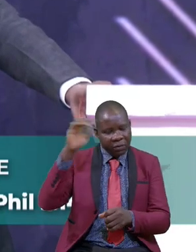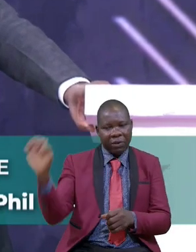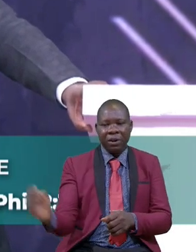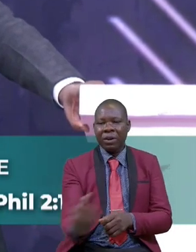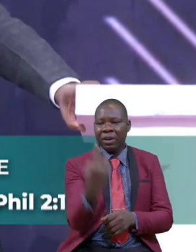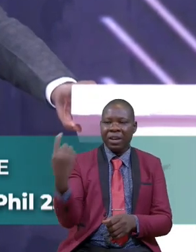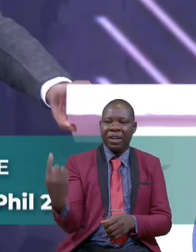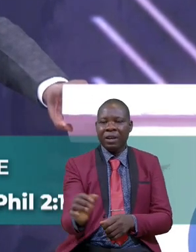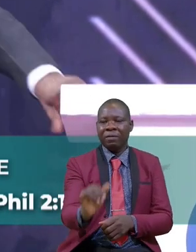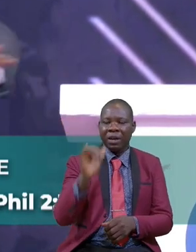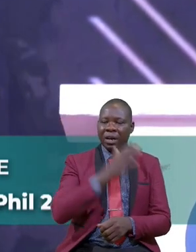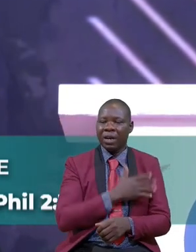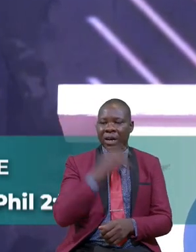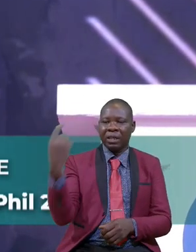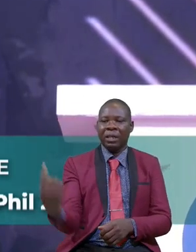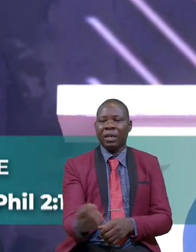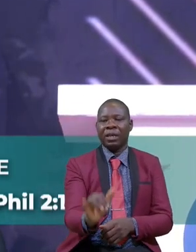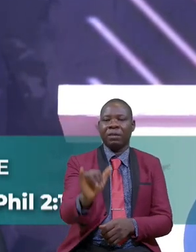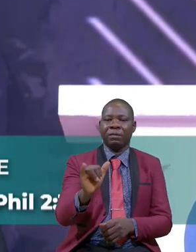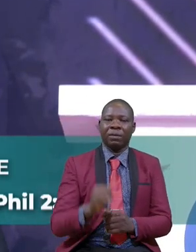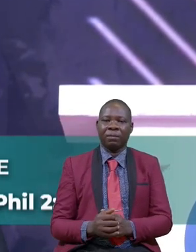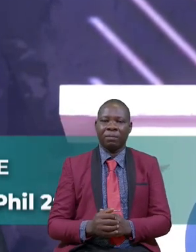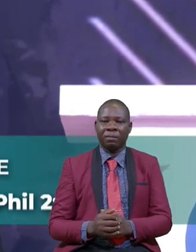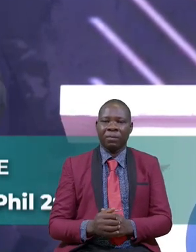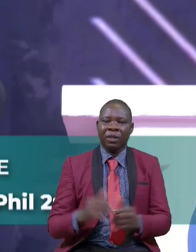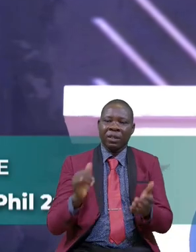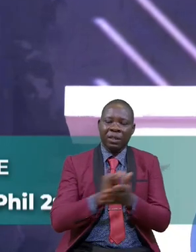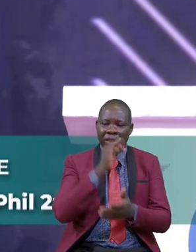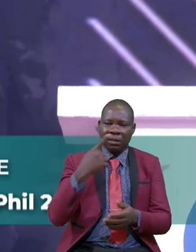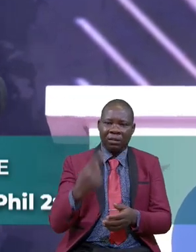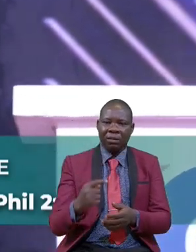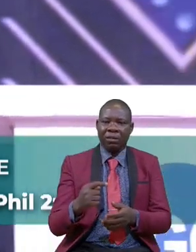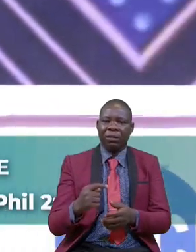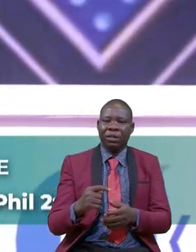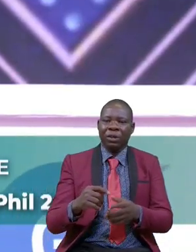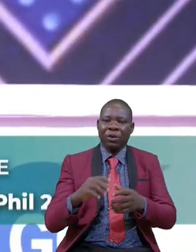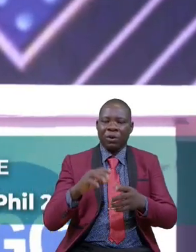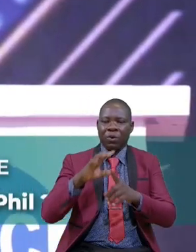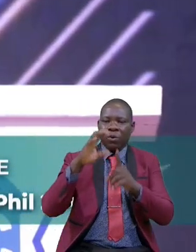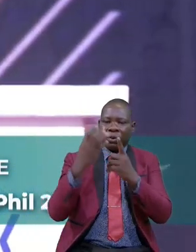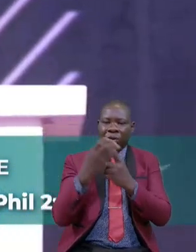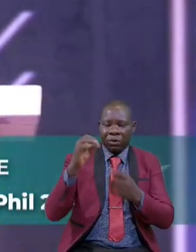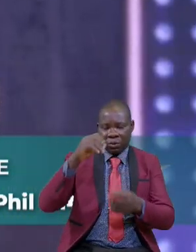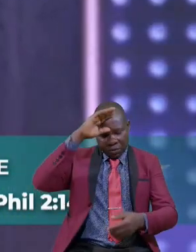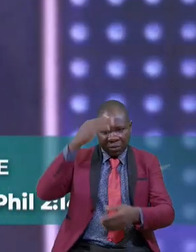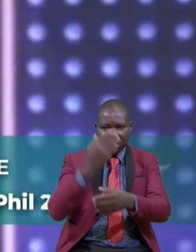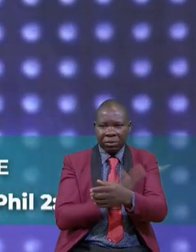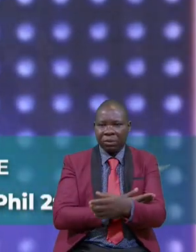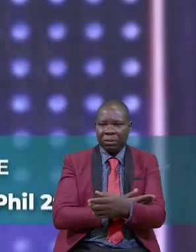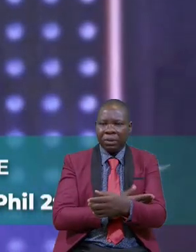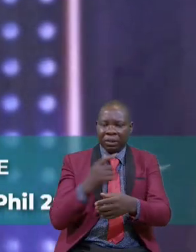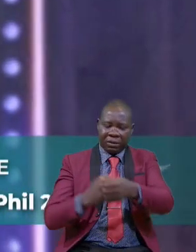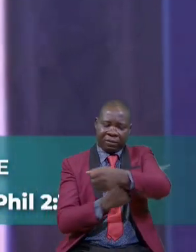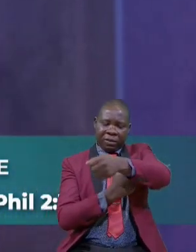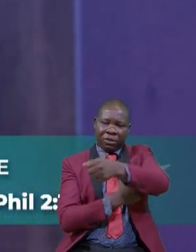est compatissante. Ainsi donc, ça c'est le fondement de la filiation à cause de la grâce de Dieu qui vient